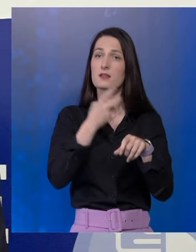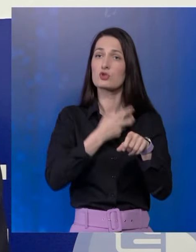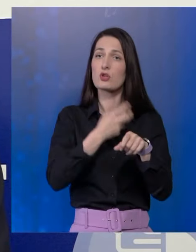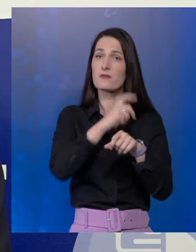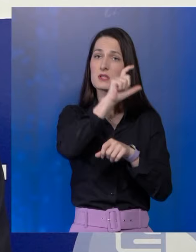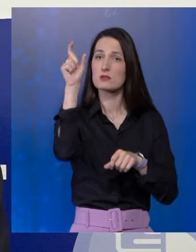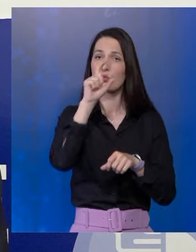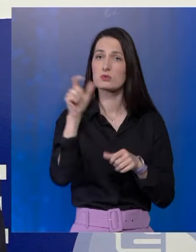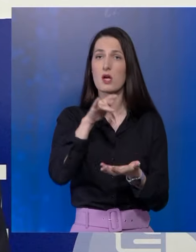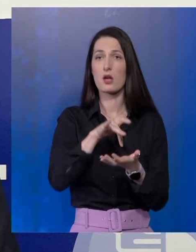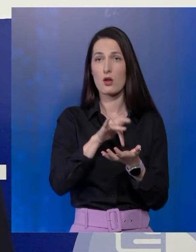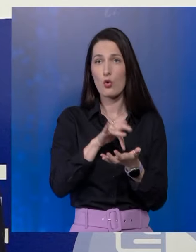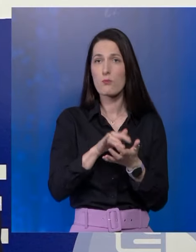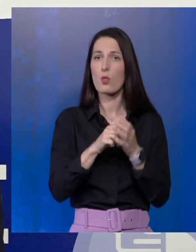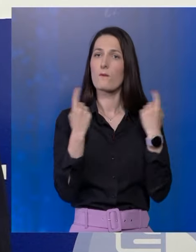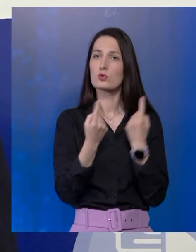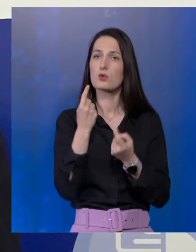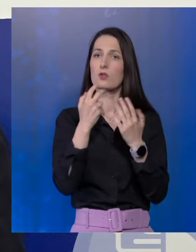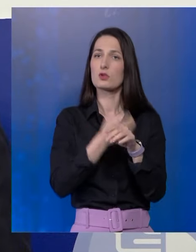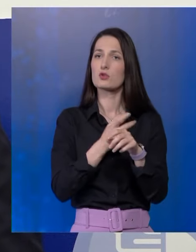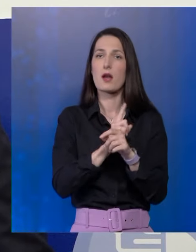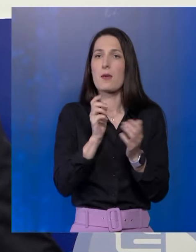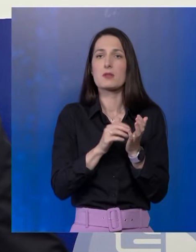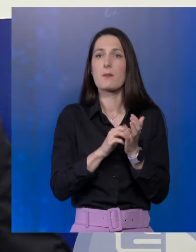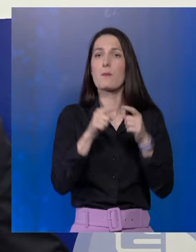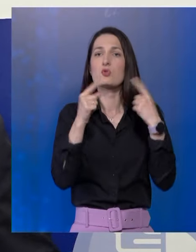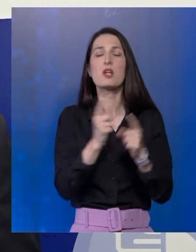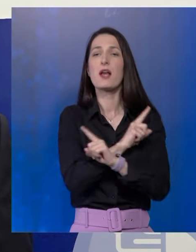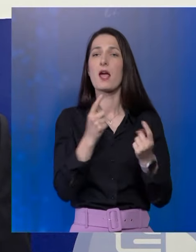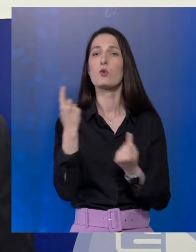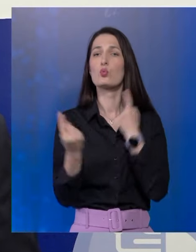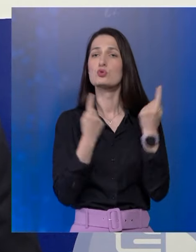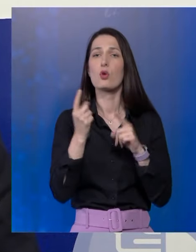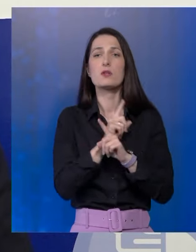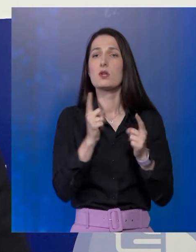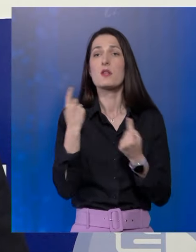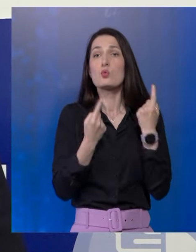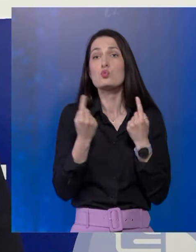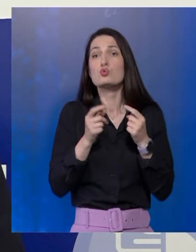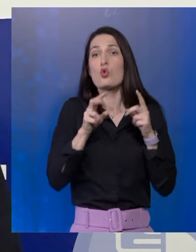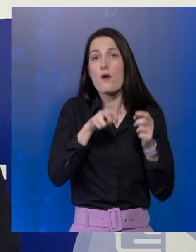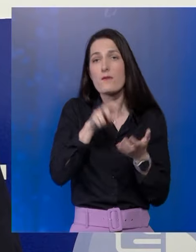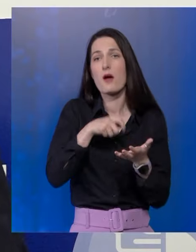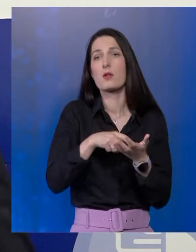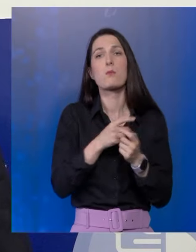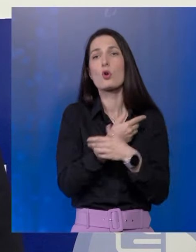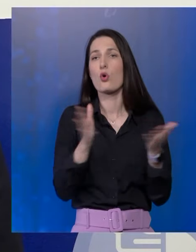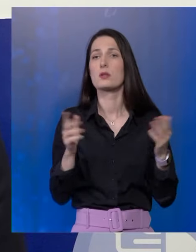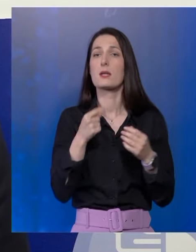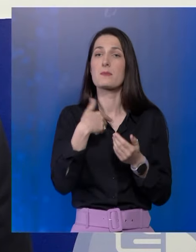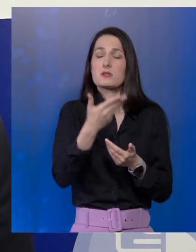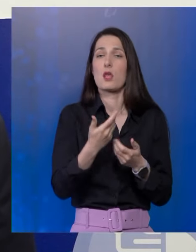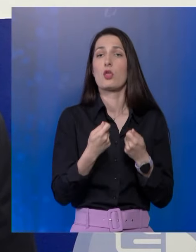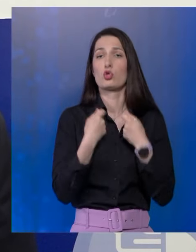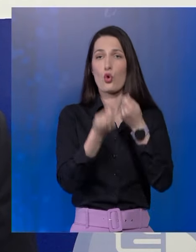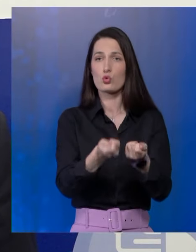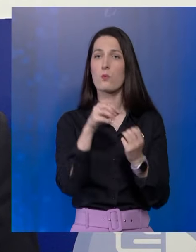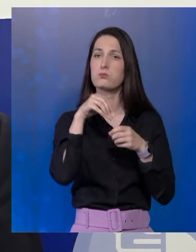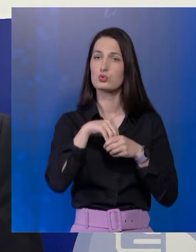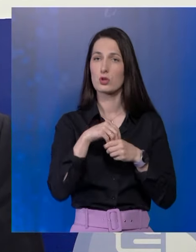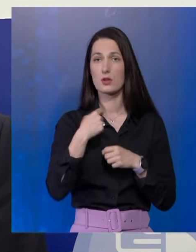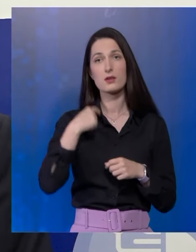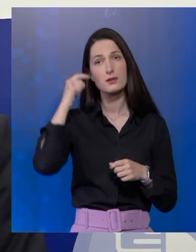normalno funkcionisanje države ne bi trebali da postoji nikakvi preduslovi ili uslovljavanja od bilo koga da bi se donio